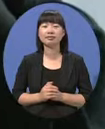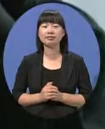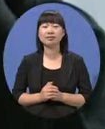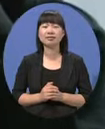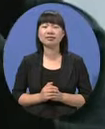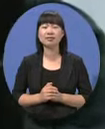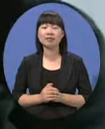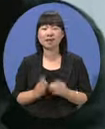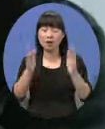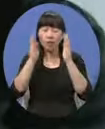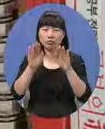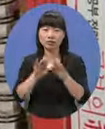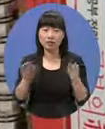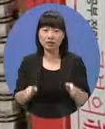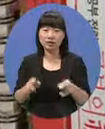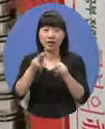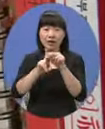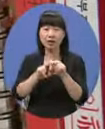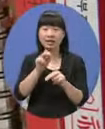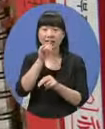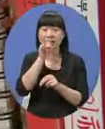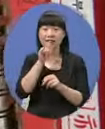겨우 책상에 앉게 된 대호군.